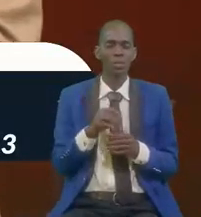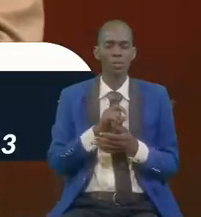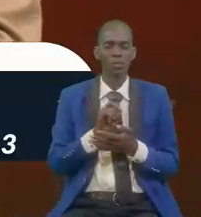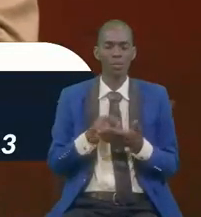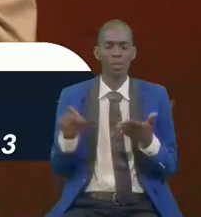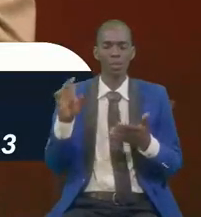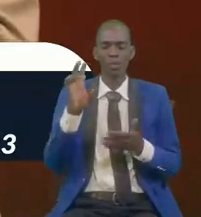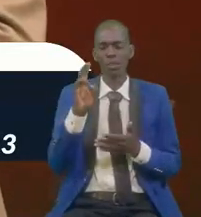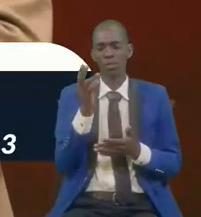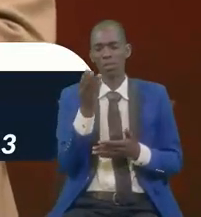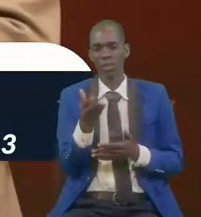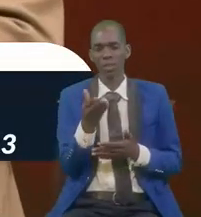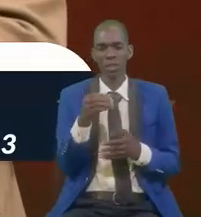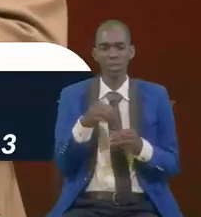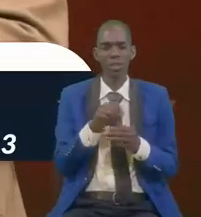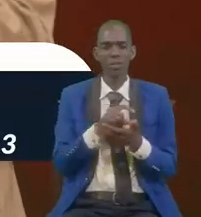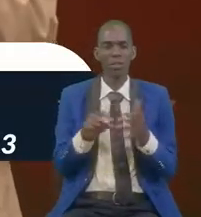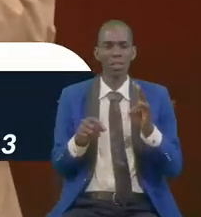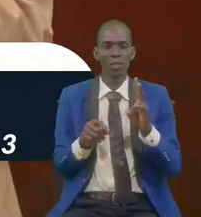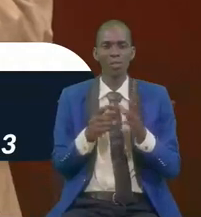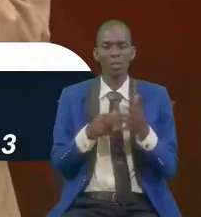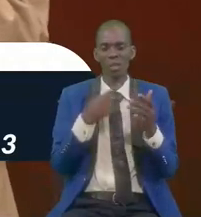Verset 7.